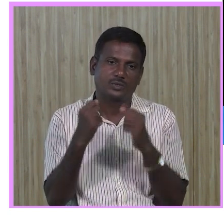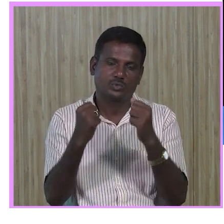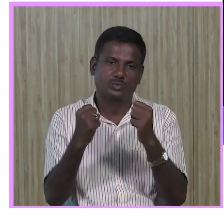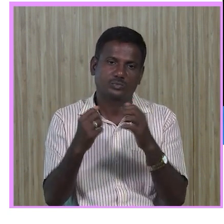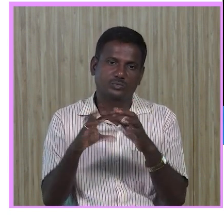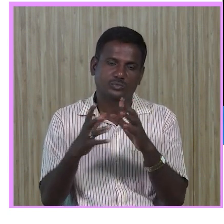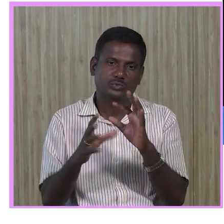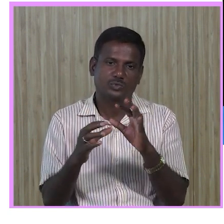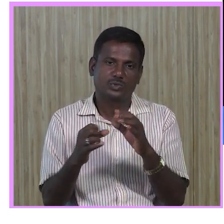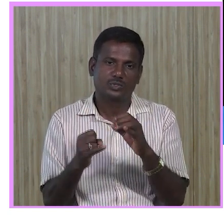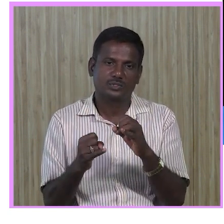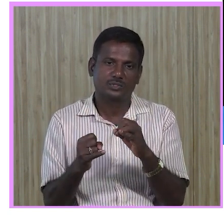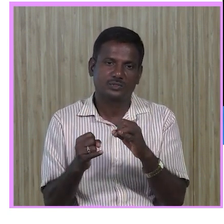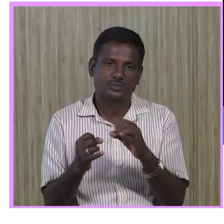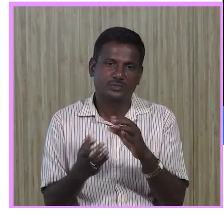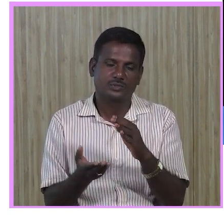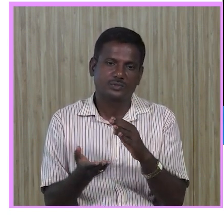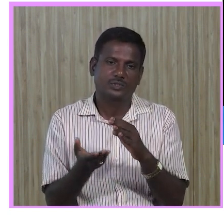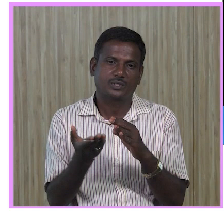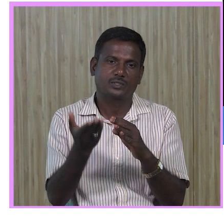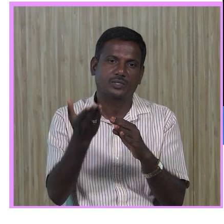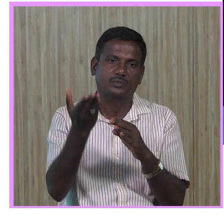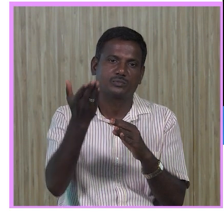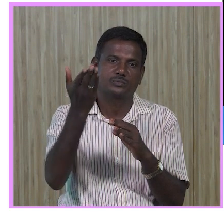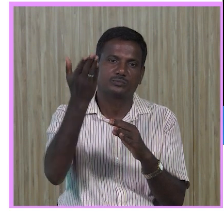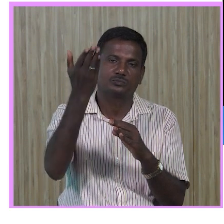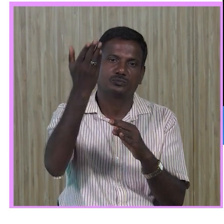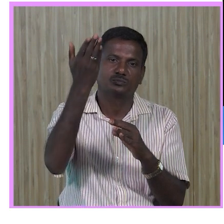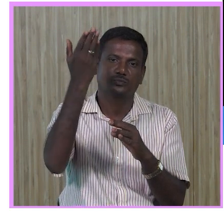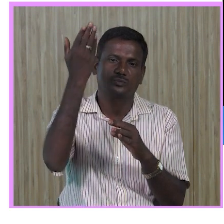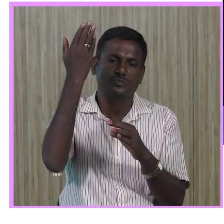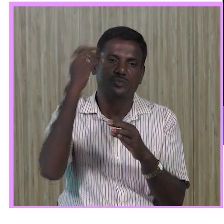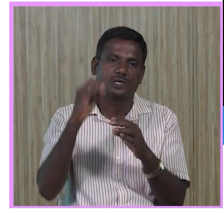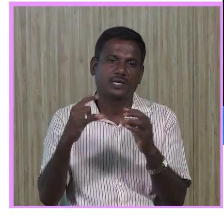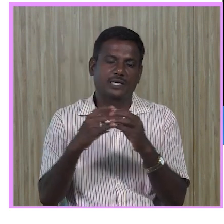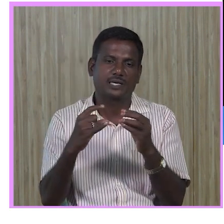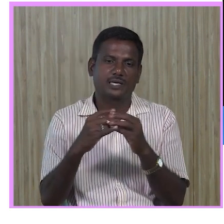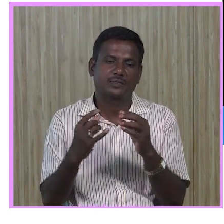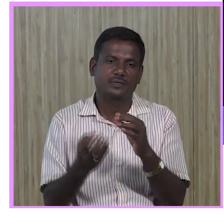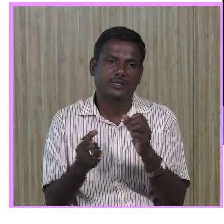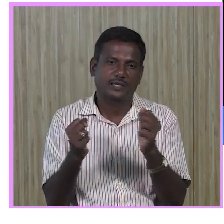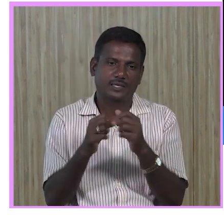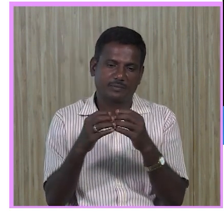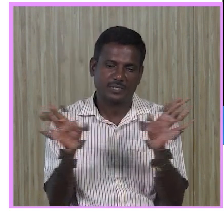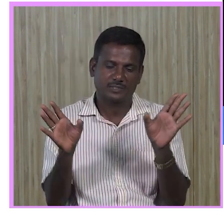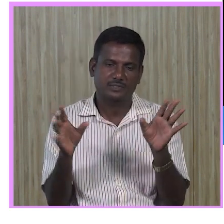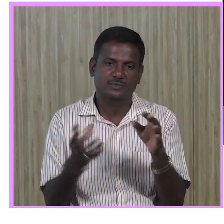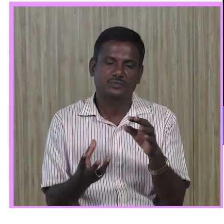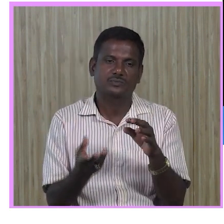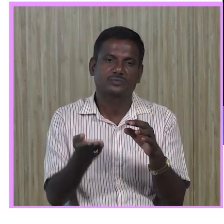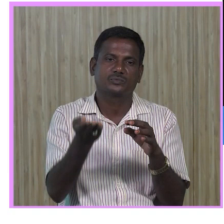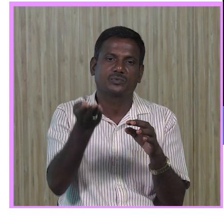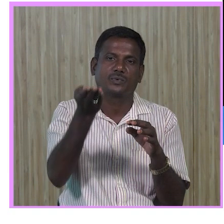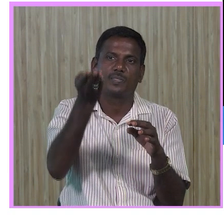கட்டுப்பாட்டு கருவியின் மூலம், சென்சார்னு சொல்லுவாங்க இல்லையா, அந்த தொலை கட்டுப்பாட்டு கருவியின் மூலம் கிளாம்ப்ஸ்னு சொல்லக்கூடிய இருக்கைகள் நீக்கப்பட்டு